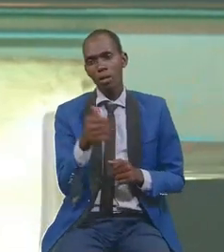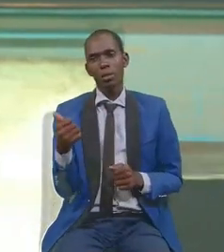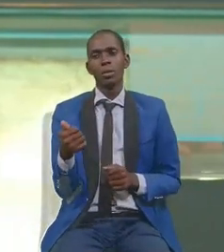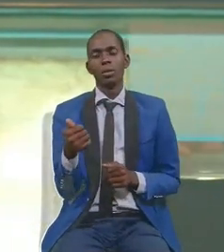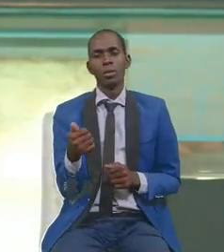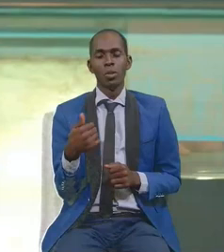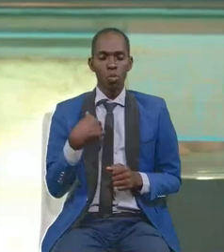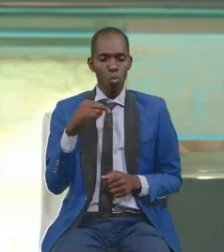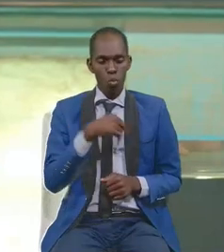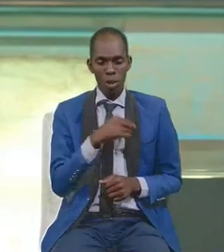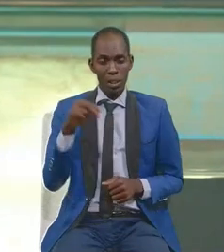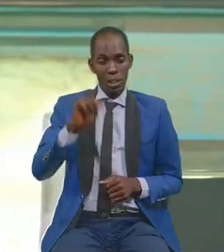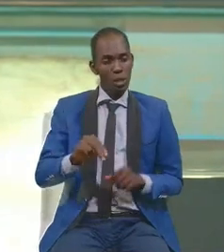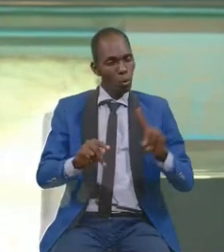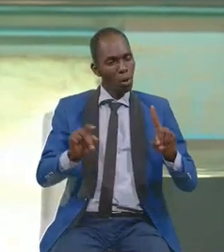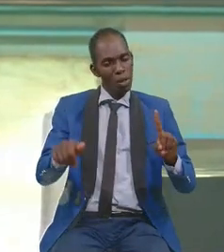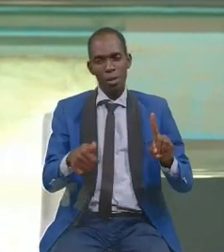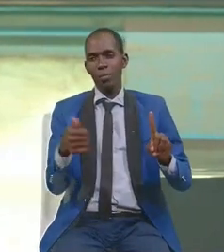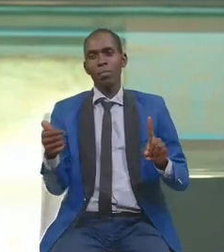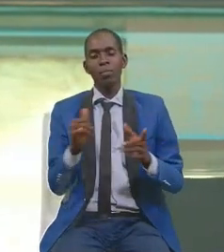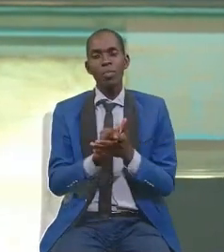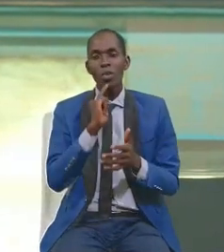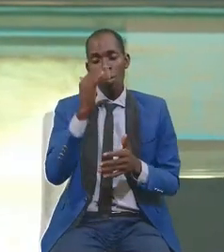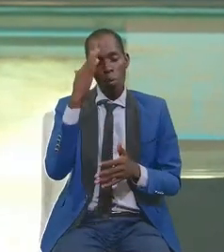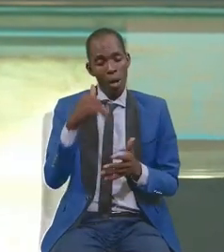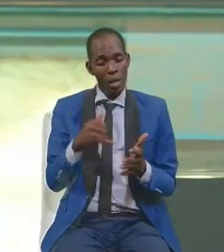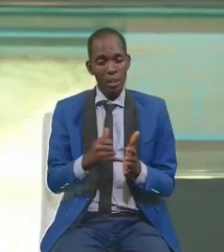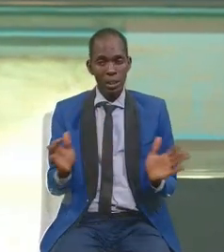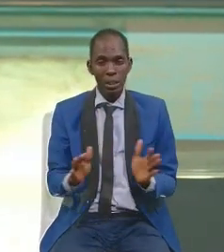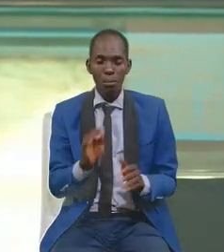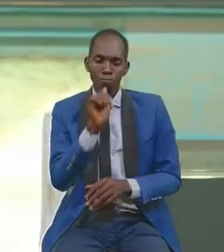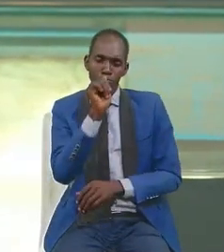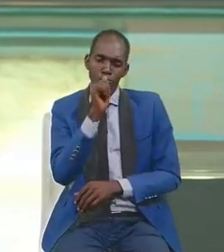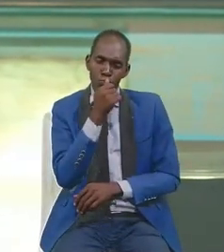On a besoin l'un de l'autre. Alors il dit ici,